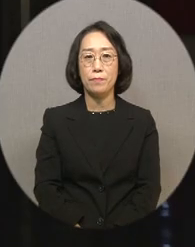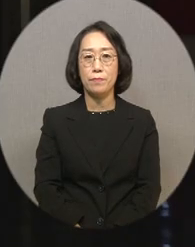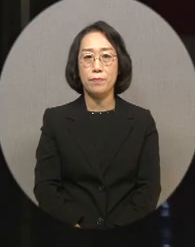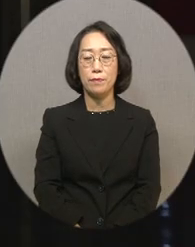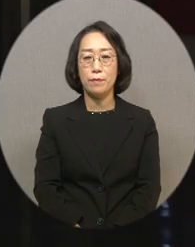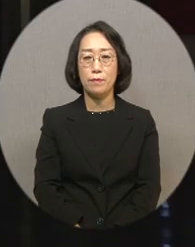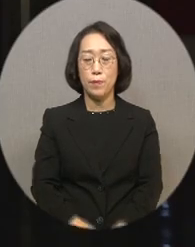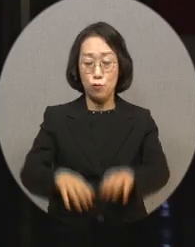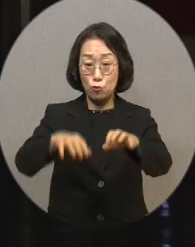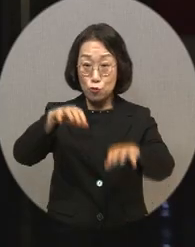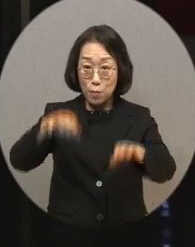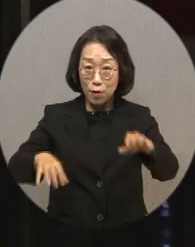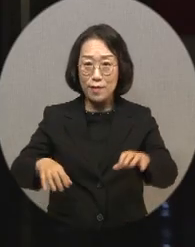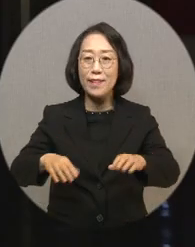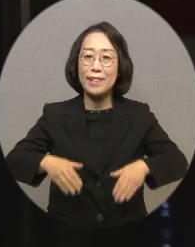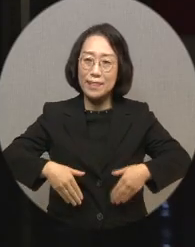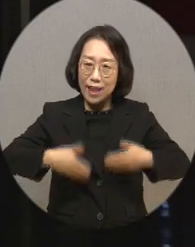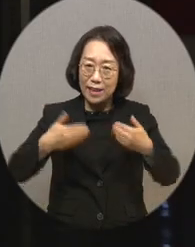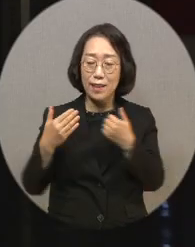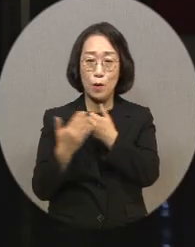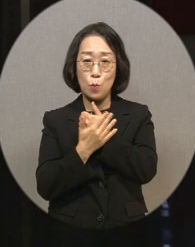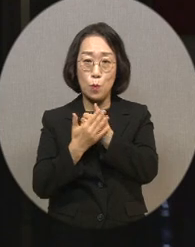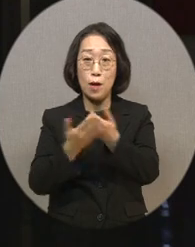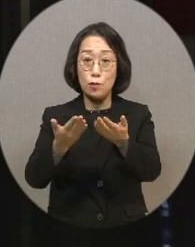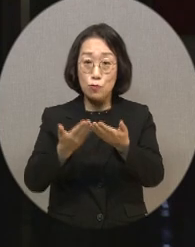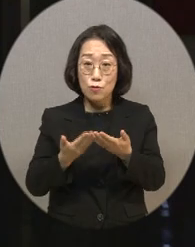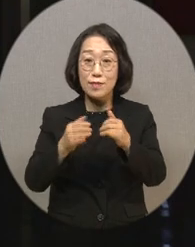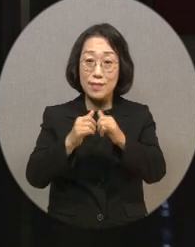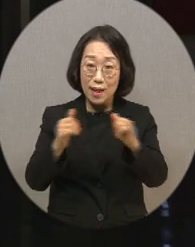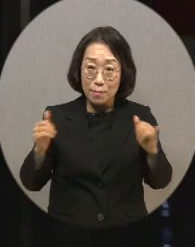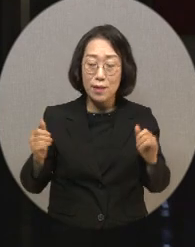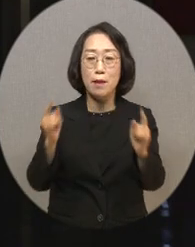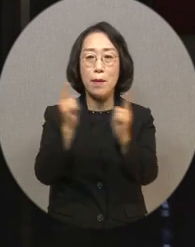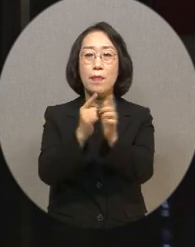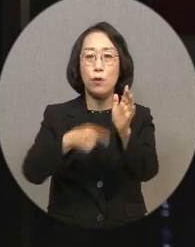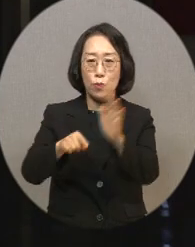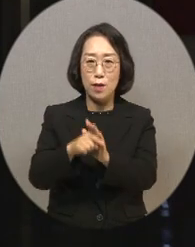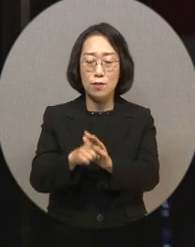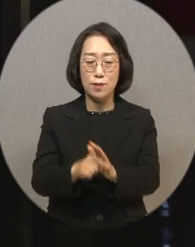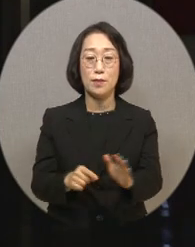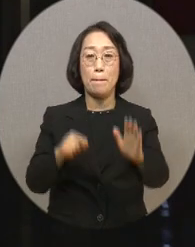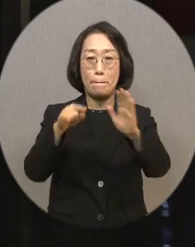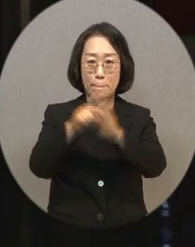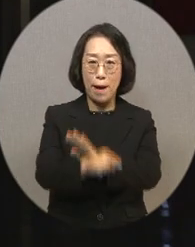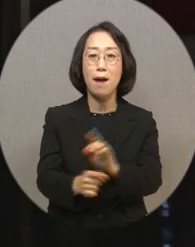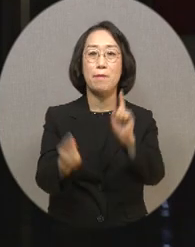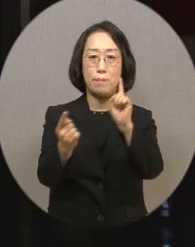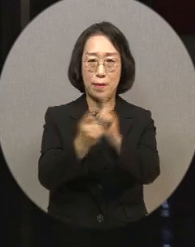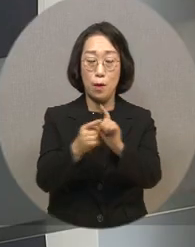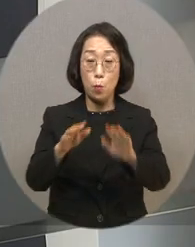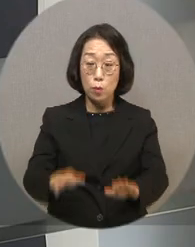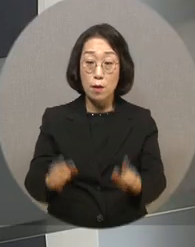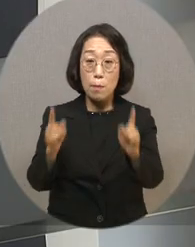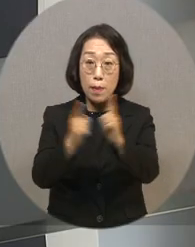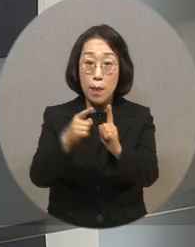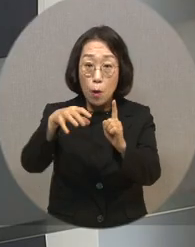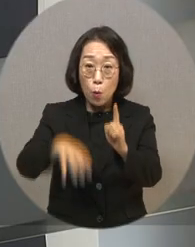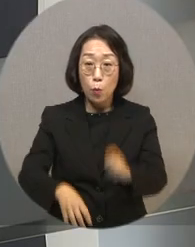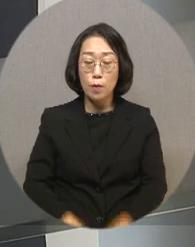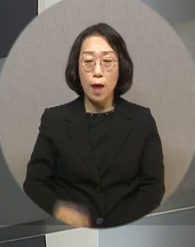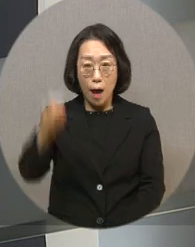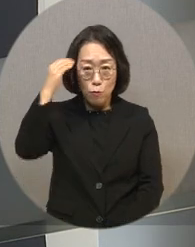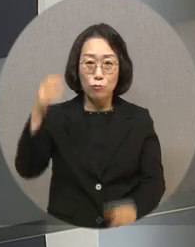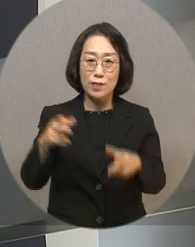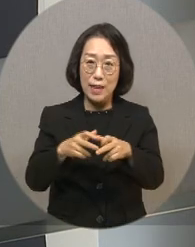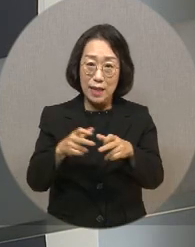우리 주변을 따뜻하게 만드는 사람들. 그들을 만나기 위해 직접 현장을 찾았습니다. 오늘 만나볼 곳은